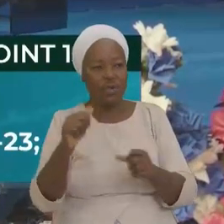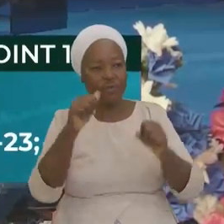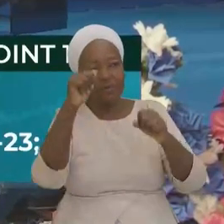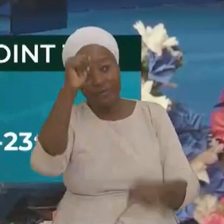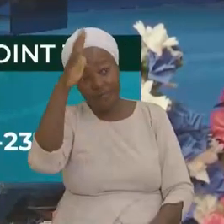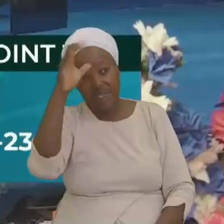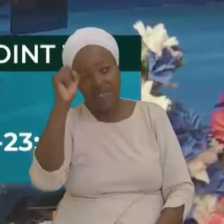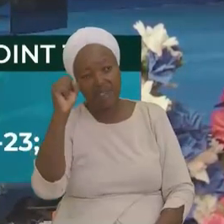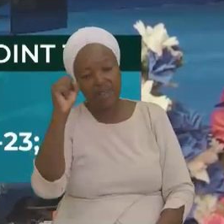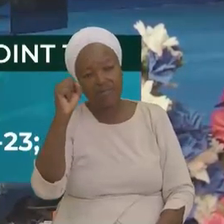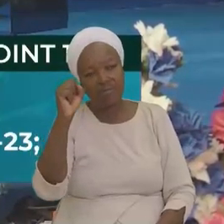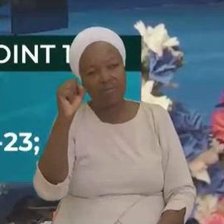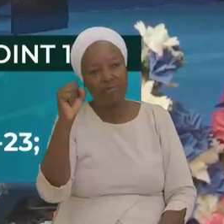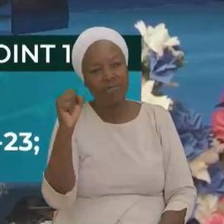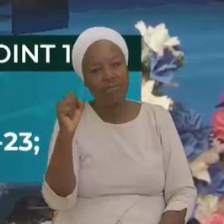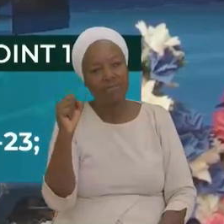Moïse a dit,